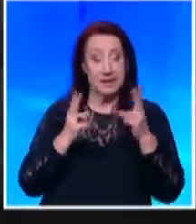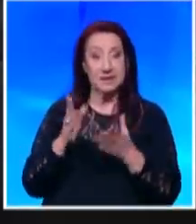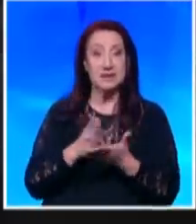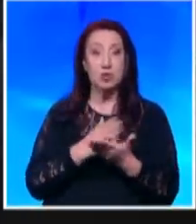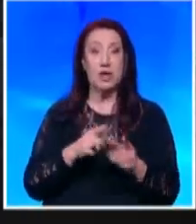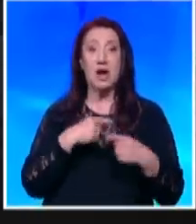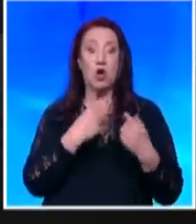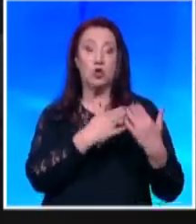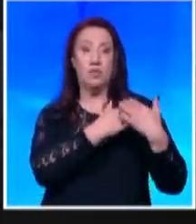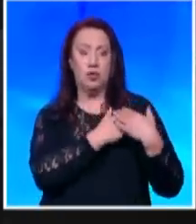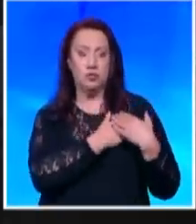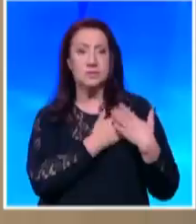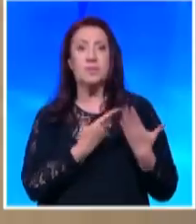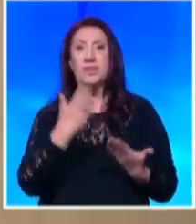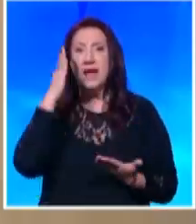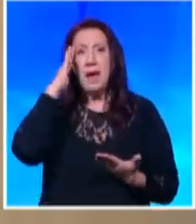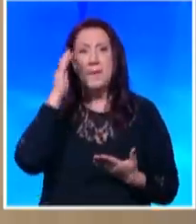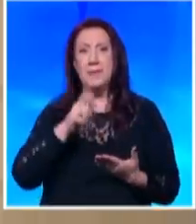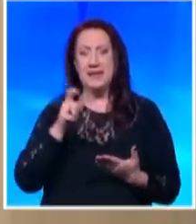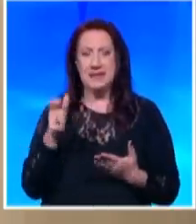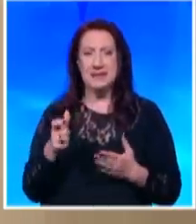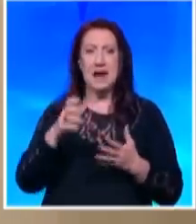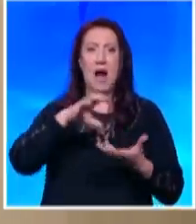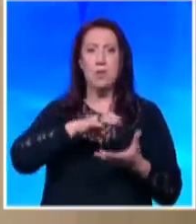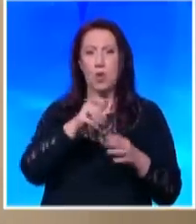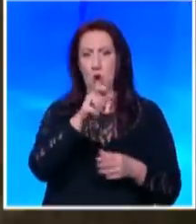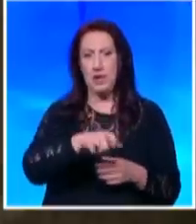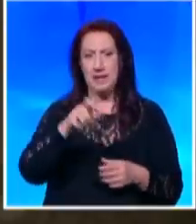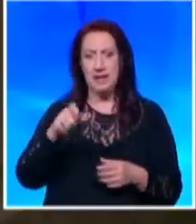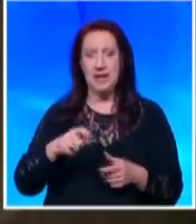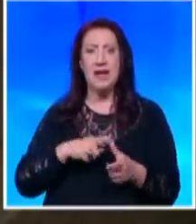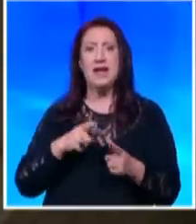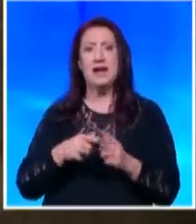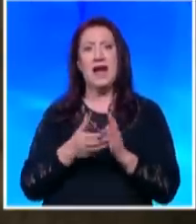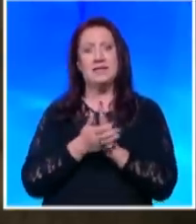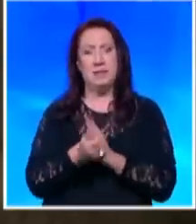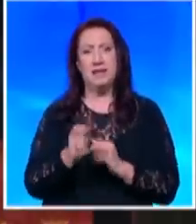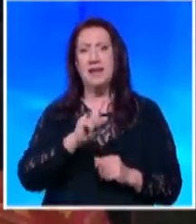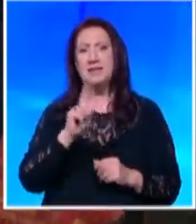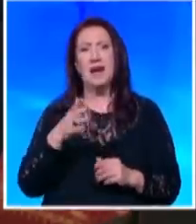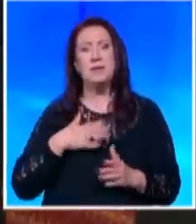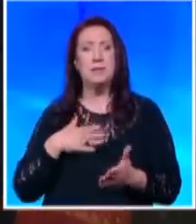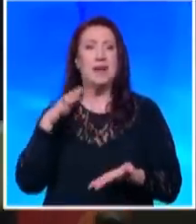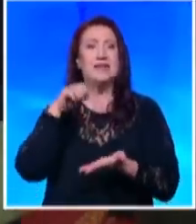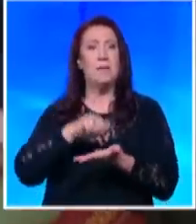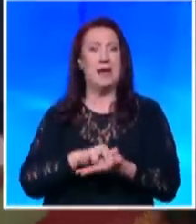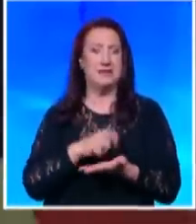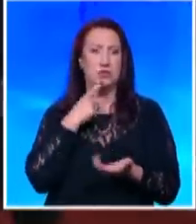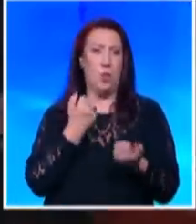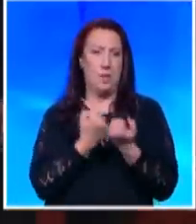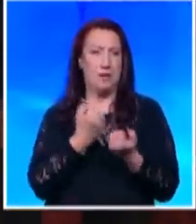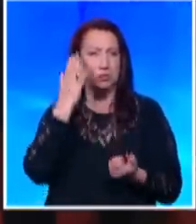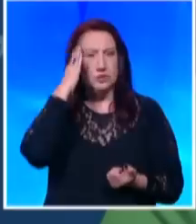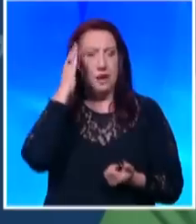са политици или експерти е въпрос на договаряне. Няма да има квоти и запазени места, каза още Борисов. А какво ще отстъпи